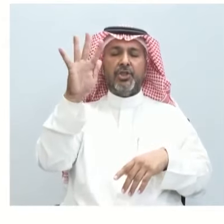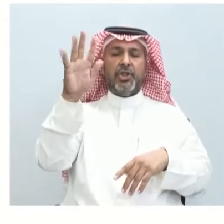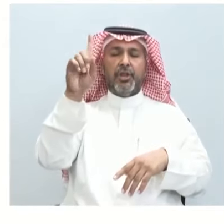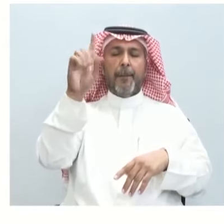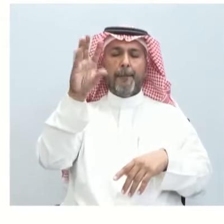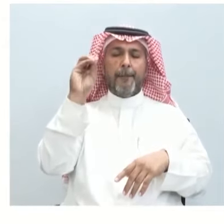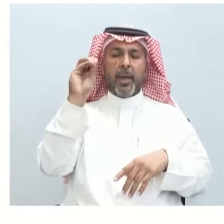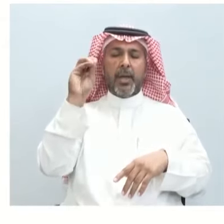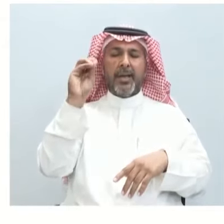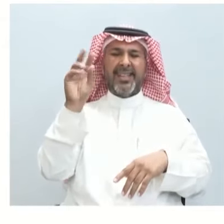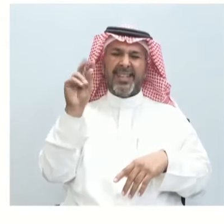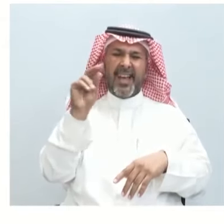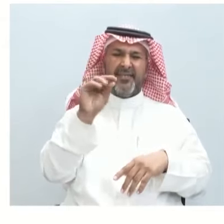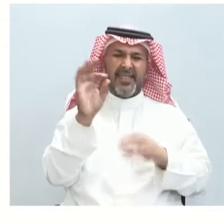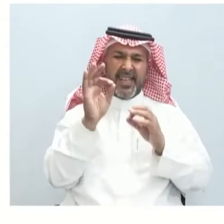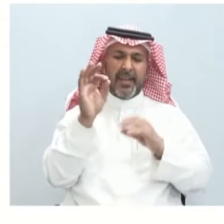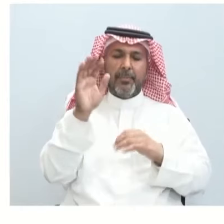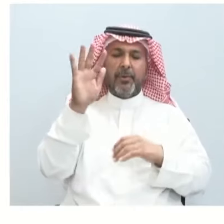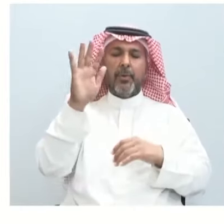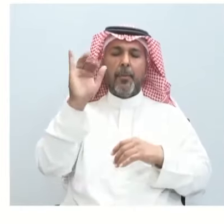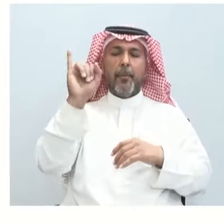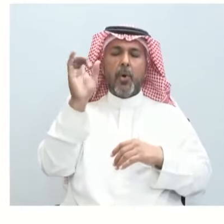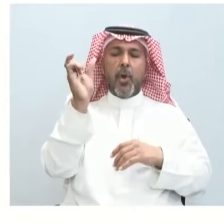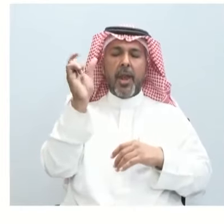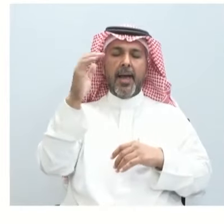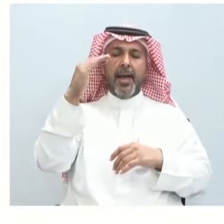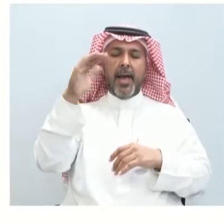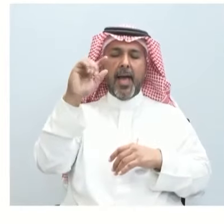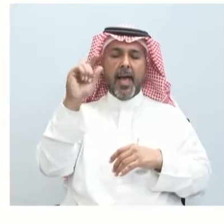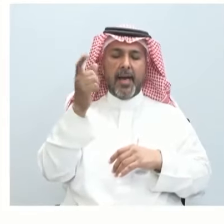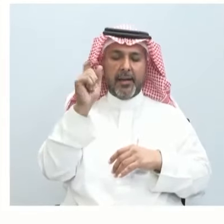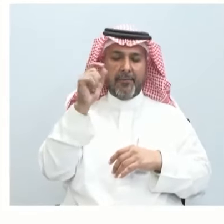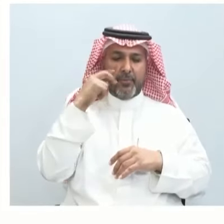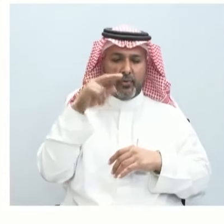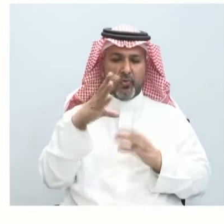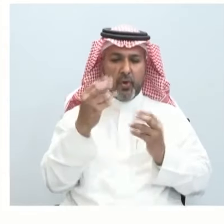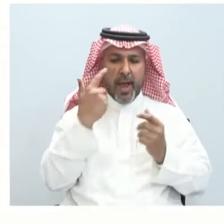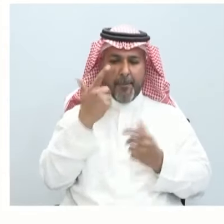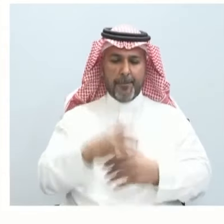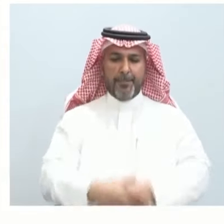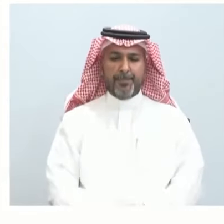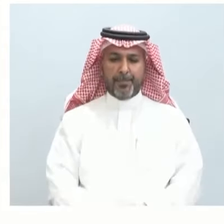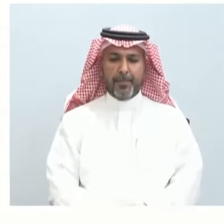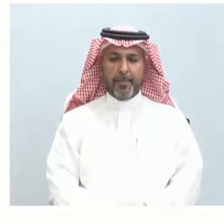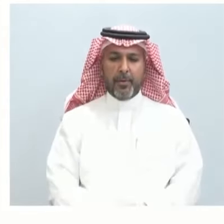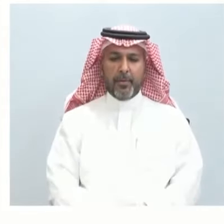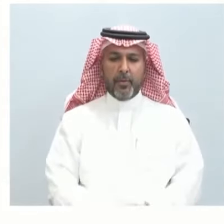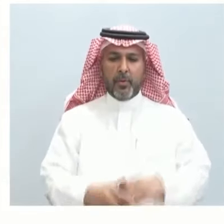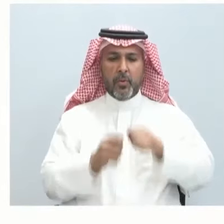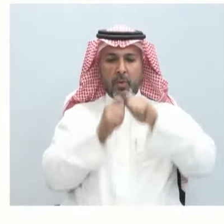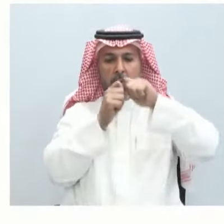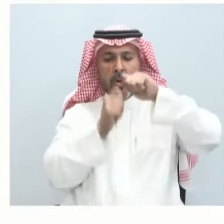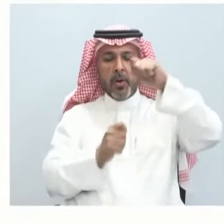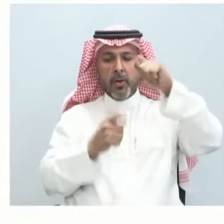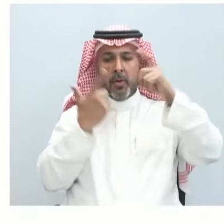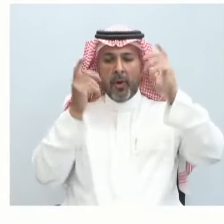مربع من الورق الذهبي نحتاج اليه ثم مثل الاجابه لنرى الان ماذا نقصد بهذا السؤال لدي الان